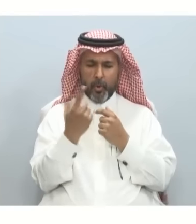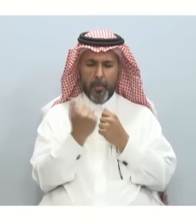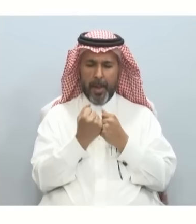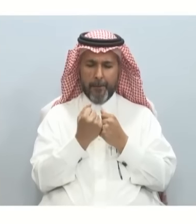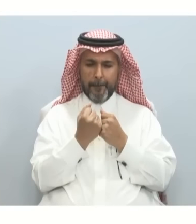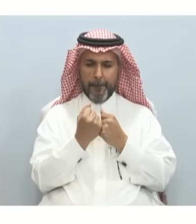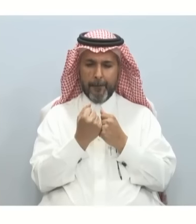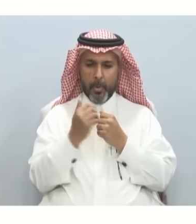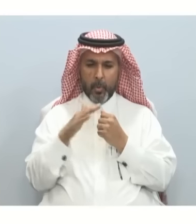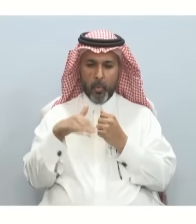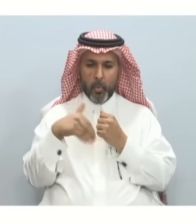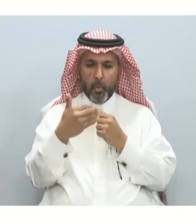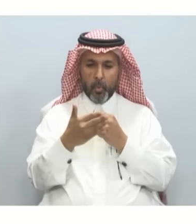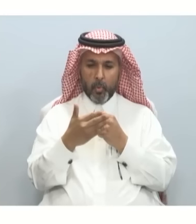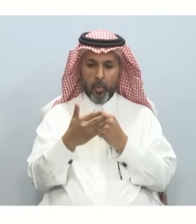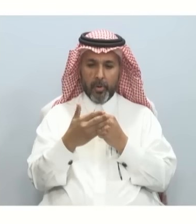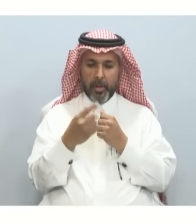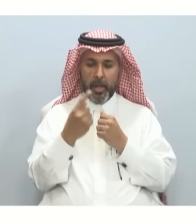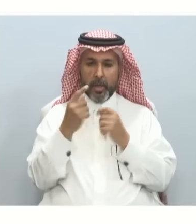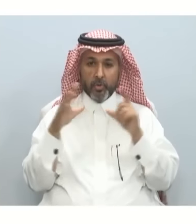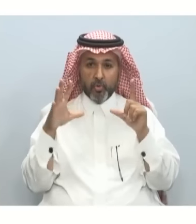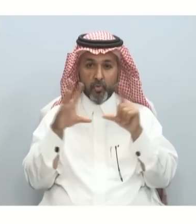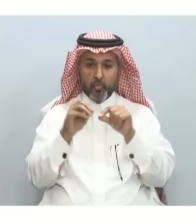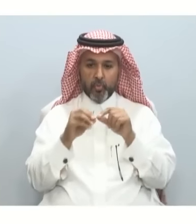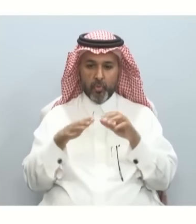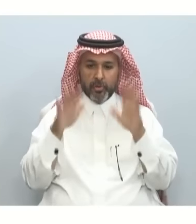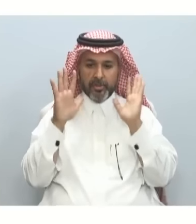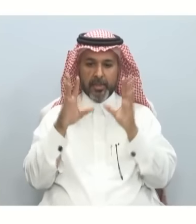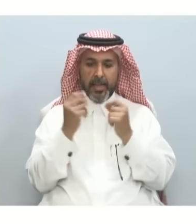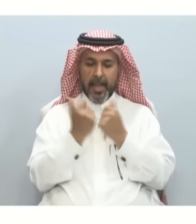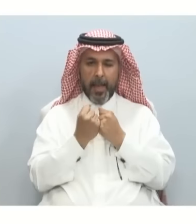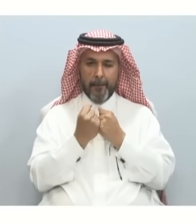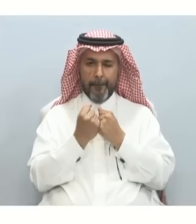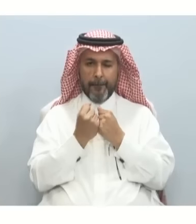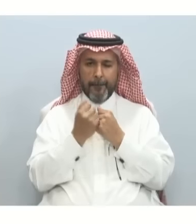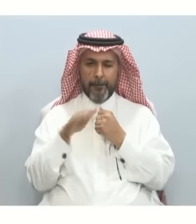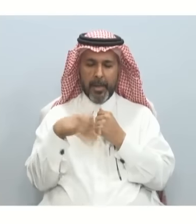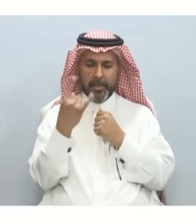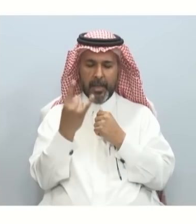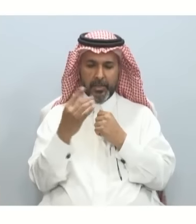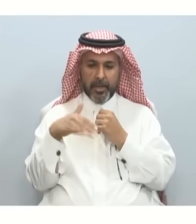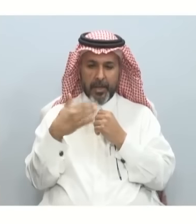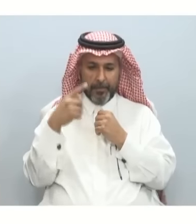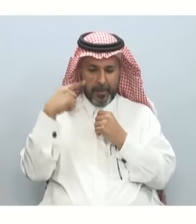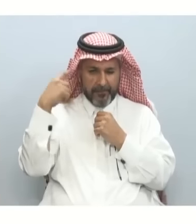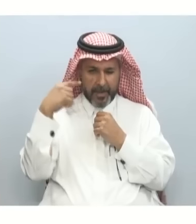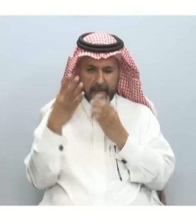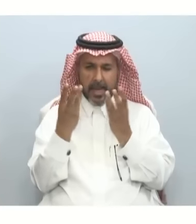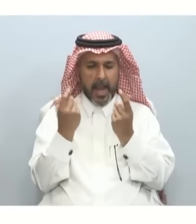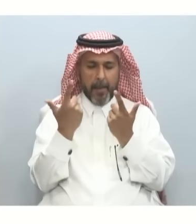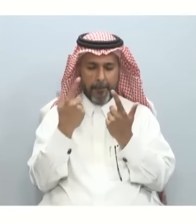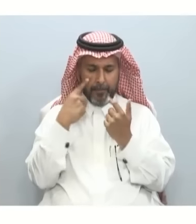يوم وفي 12 يوما هل نستطيع ان نحددها ابناء بناتي تفضل يا مبدعين